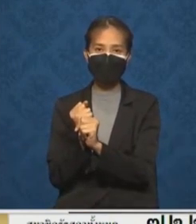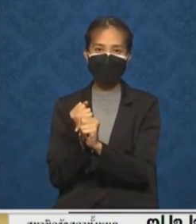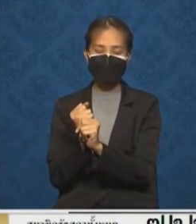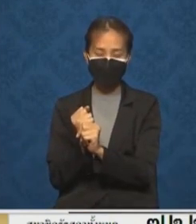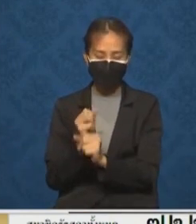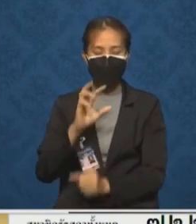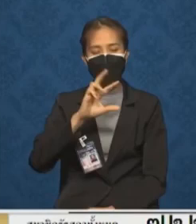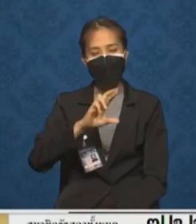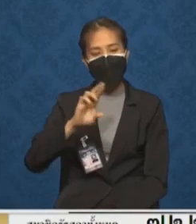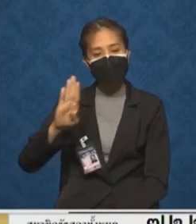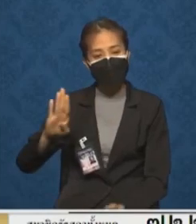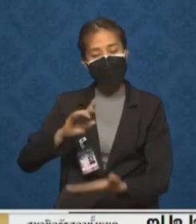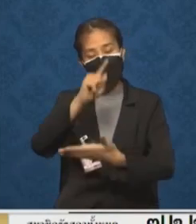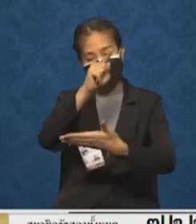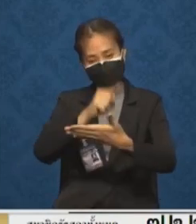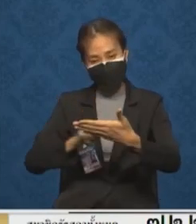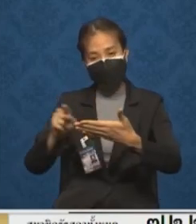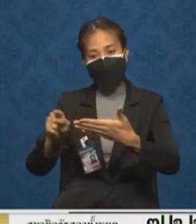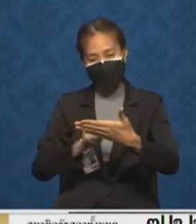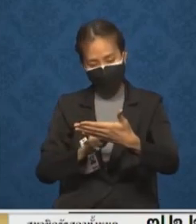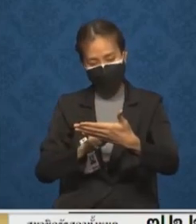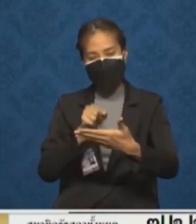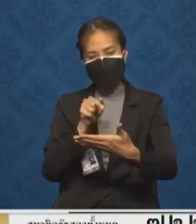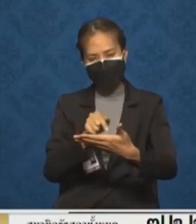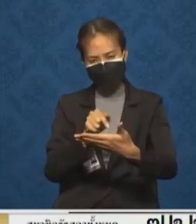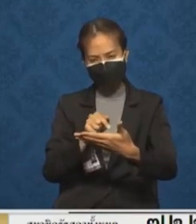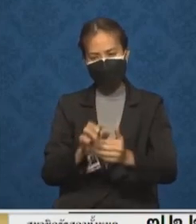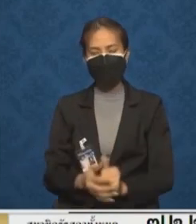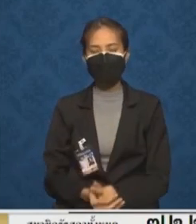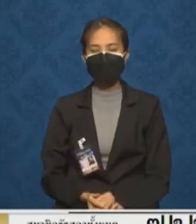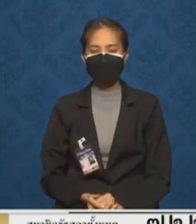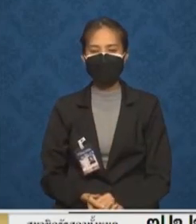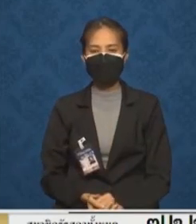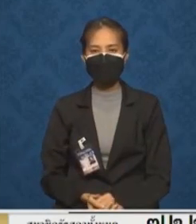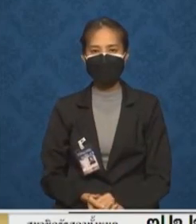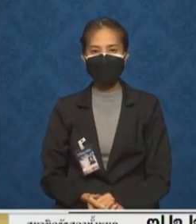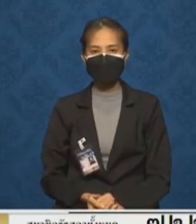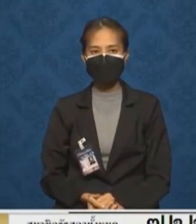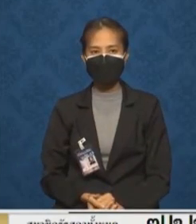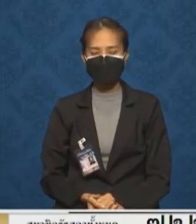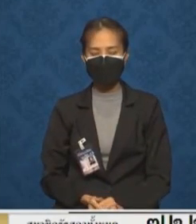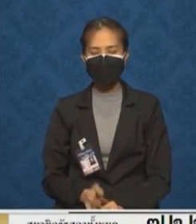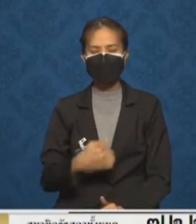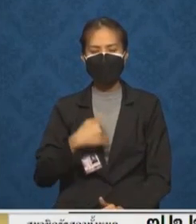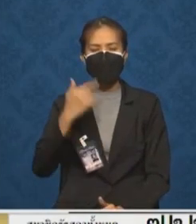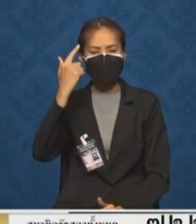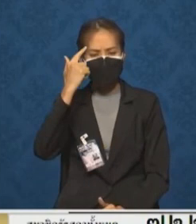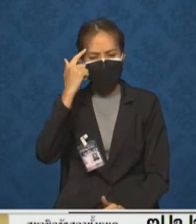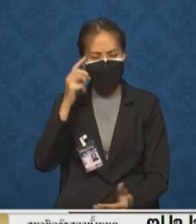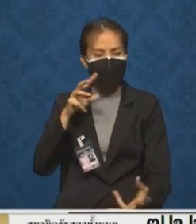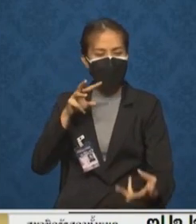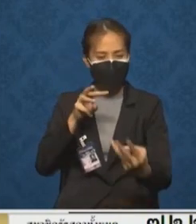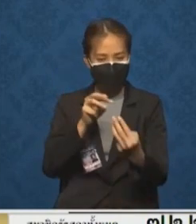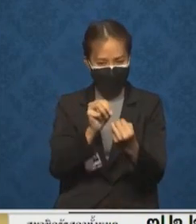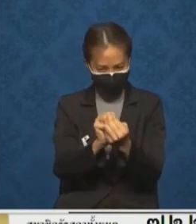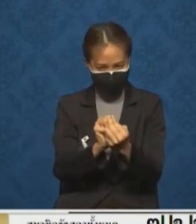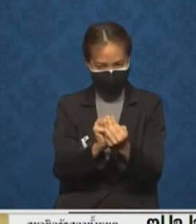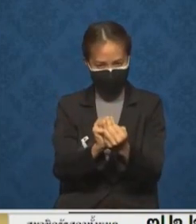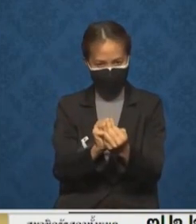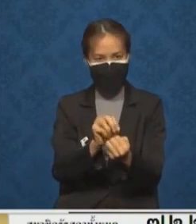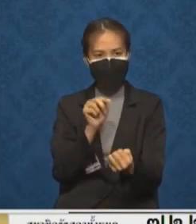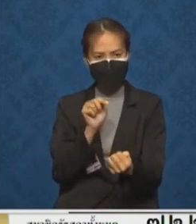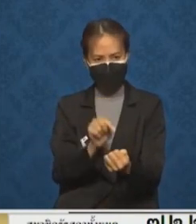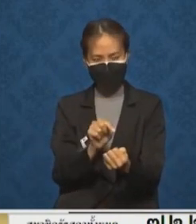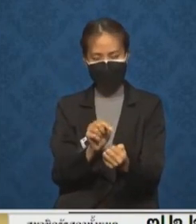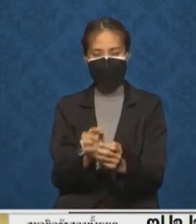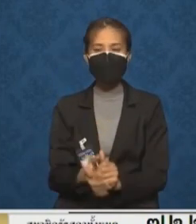ระบบเลือกตั้งที่น่าจะถือได้ว่ามีคุณลักษณะที่เหมาะสมและเป็นคุณกับระบบเลือกตั้งต